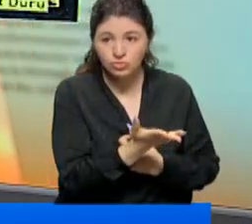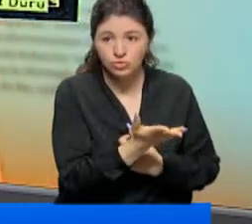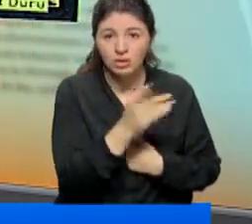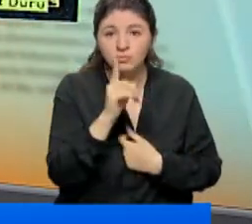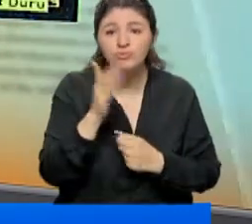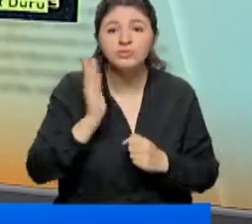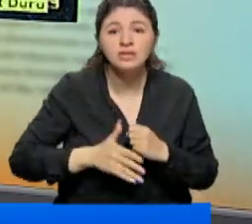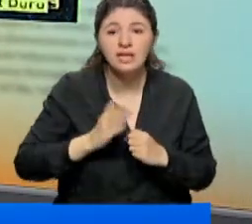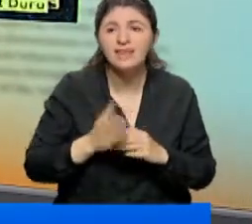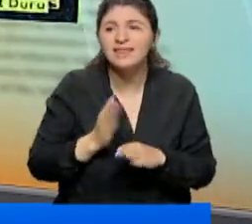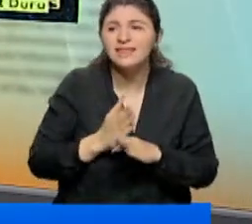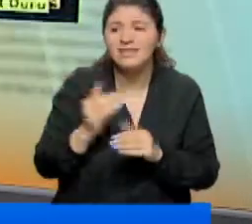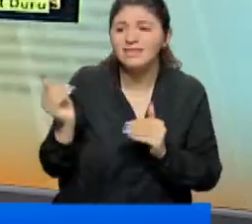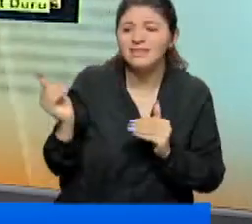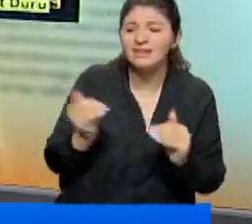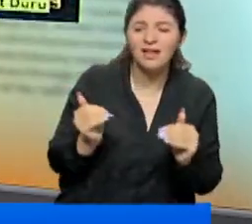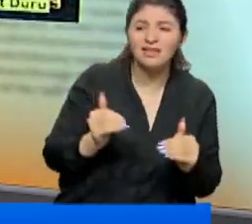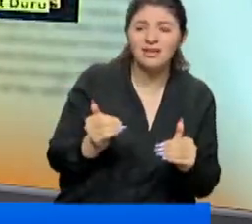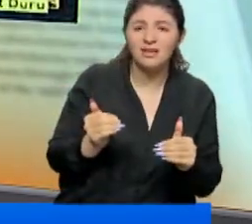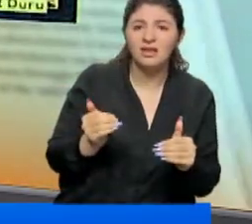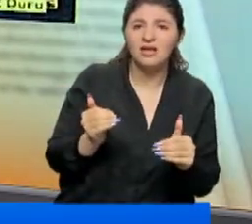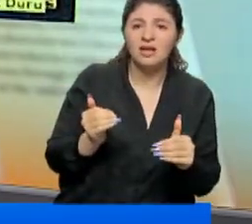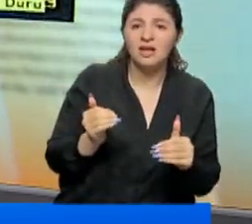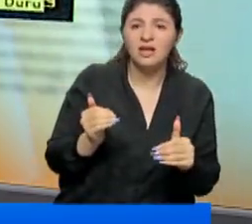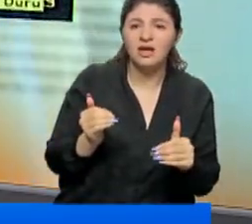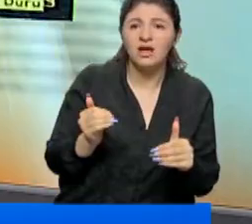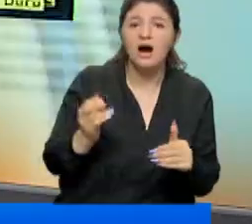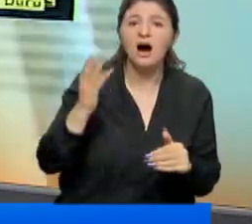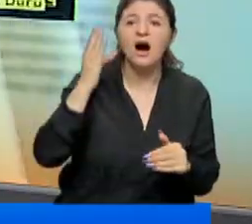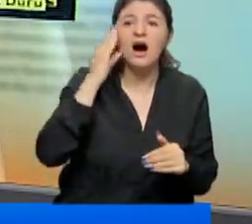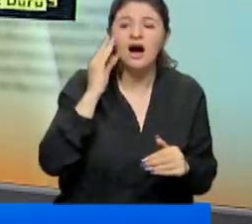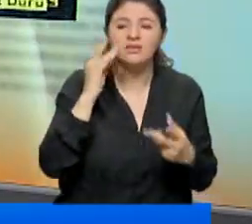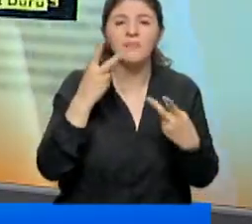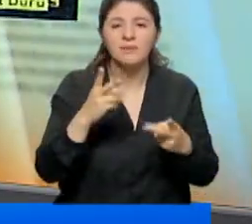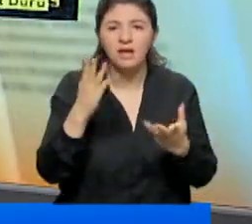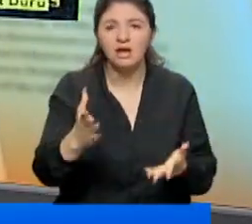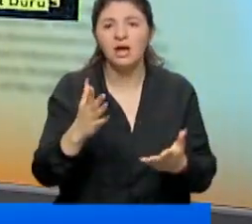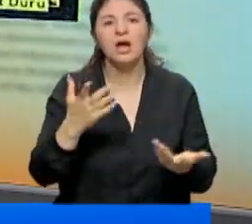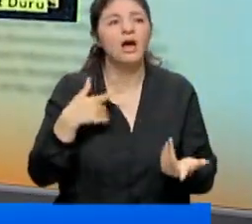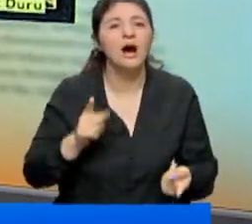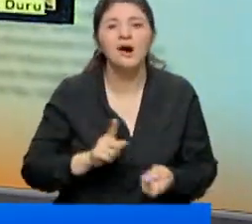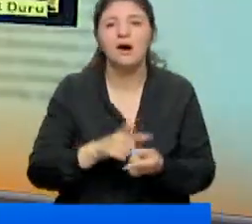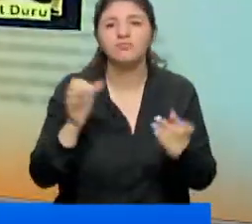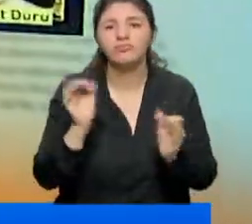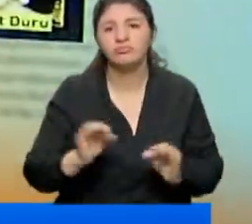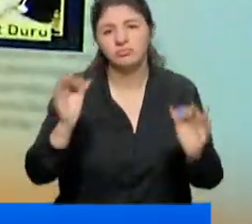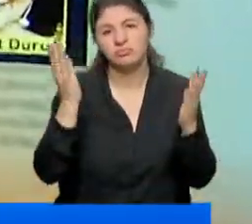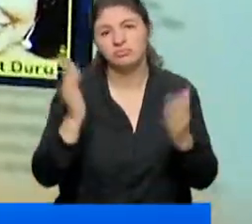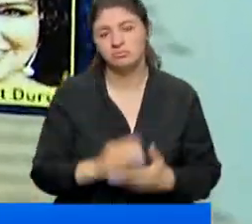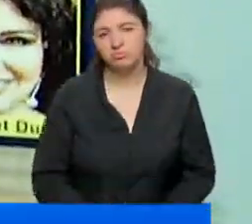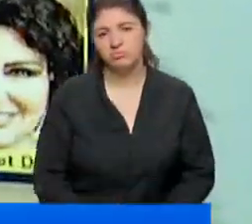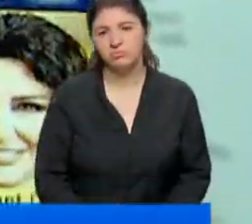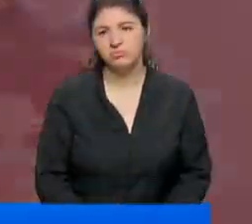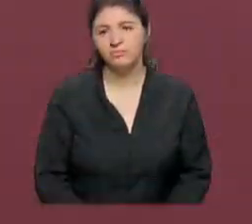Ama bu yasakların neden getirildiğine bu anlayabilene rastlamadım daha